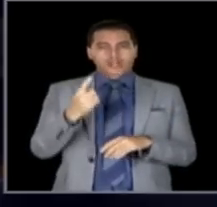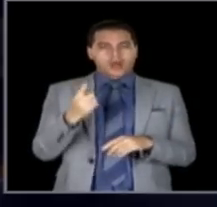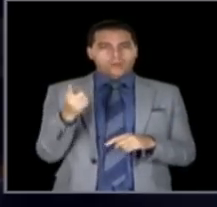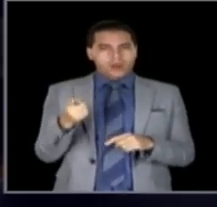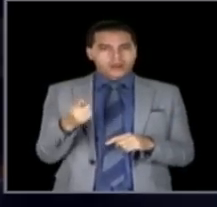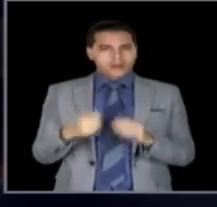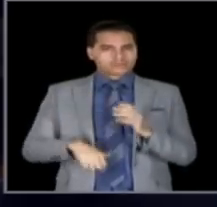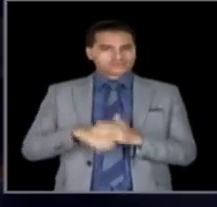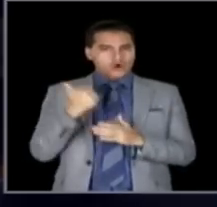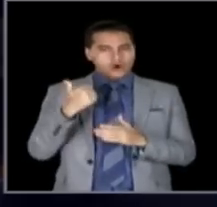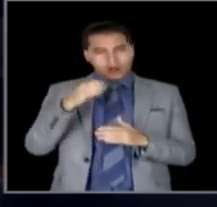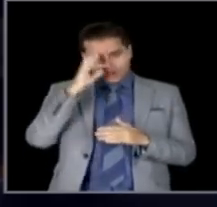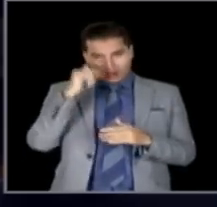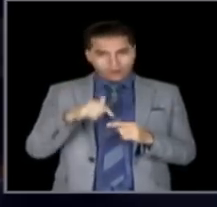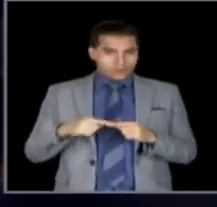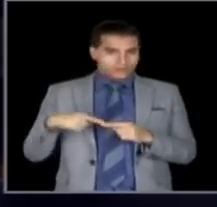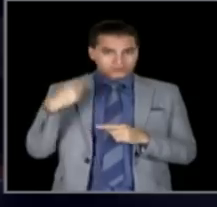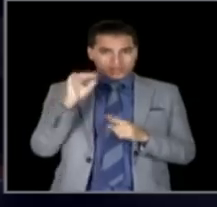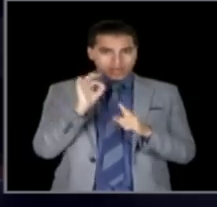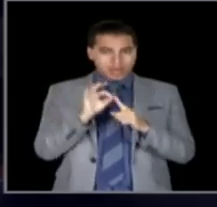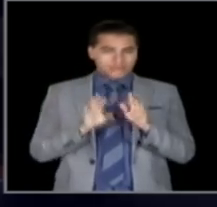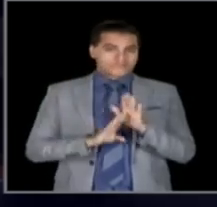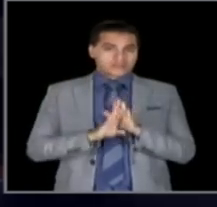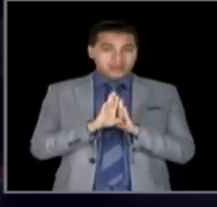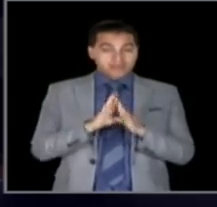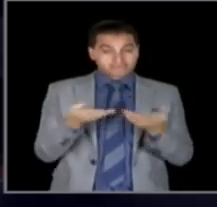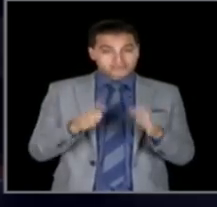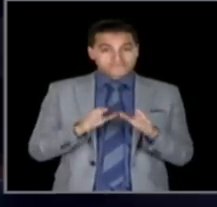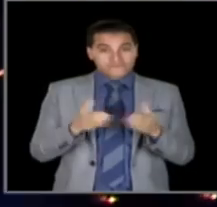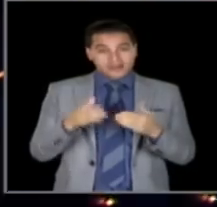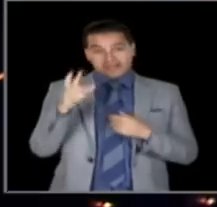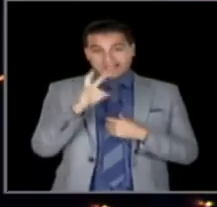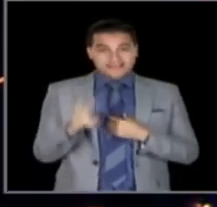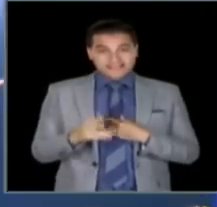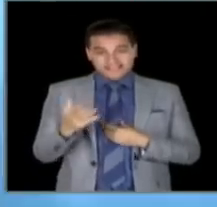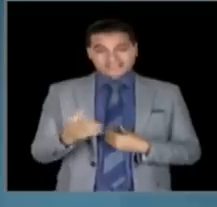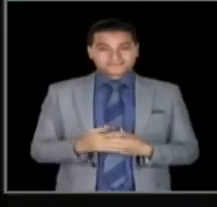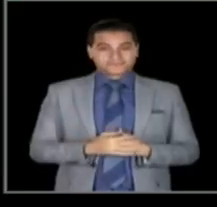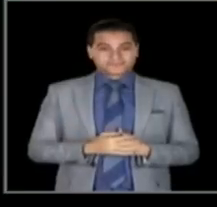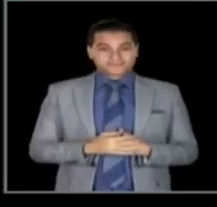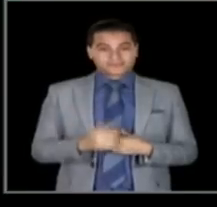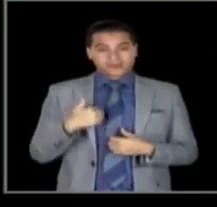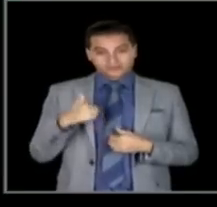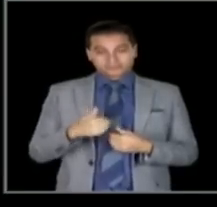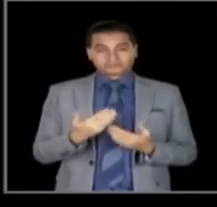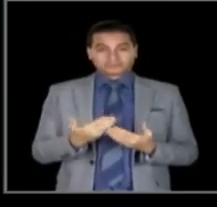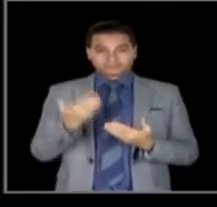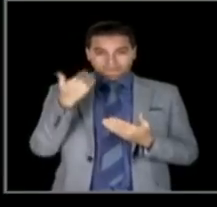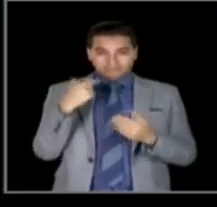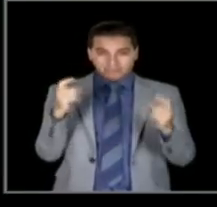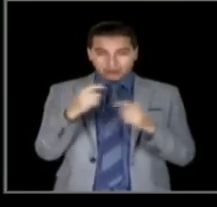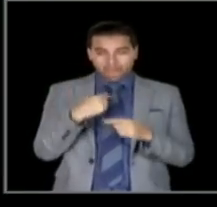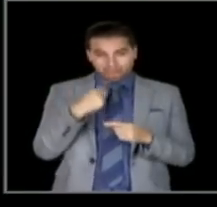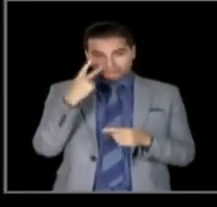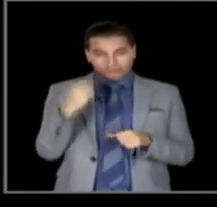في طريق تحقيق البطولة، شريان الحياة، نلعب كده فريق النيل. الماتش اللي فات ما كنتش راضي عن ادائي،